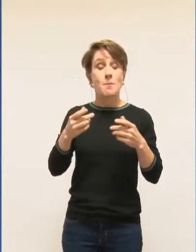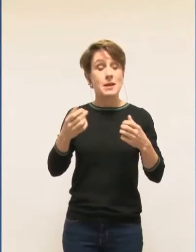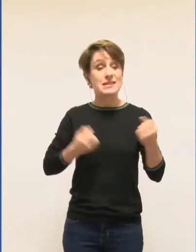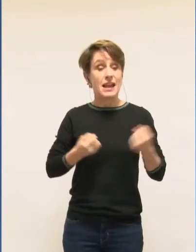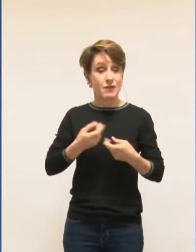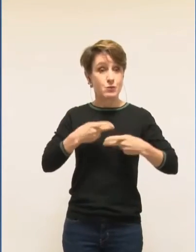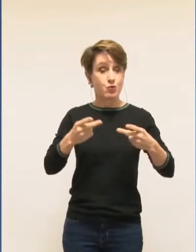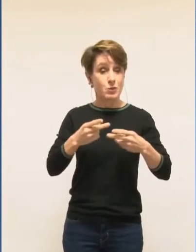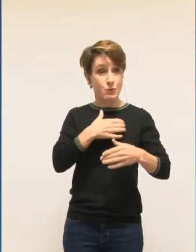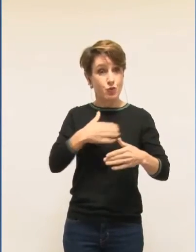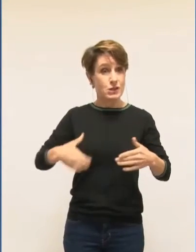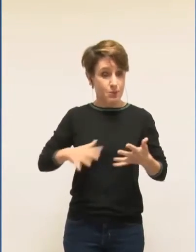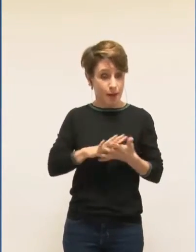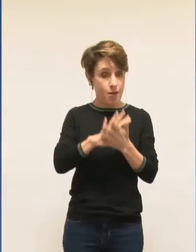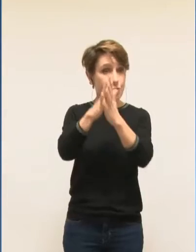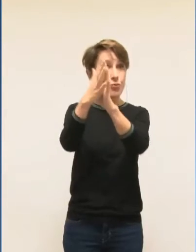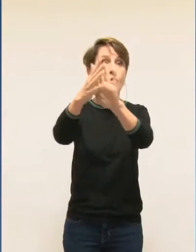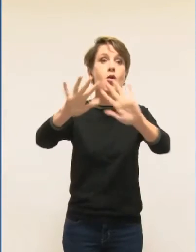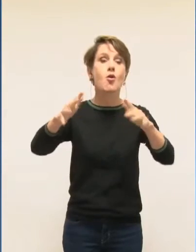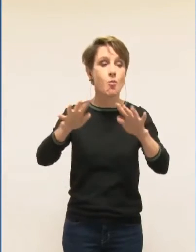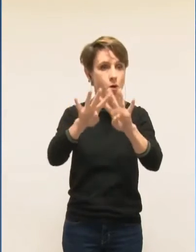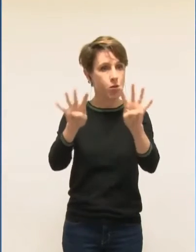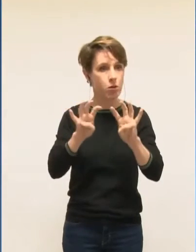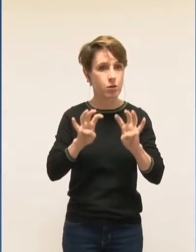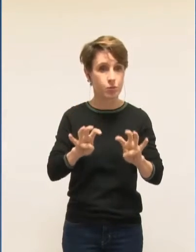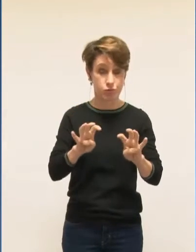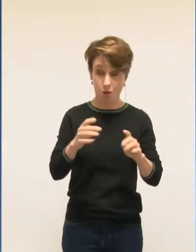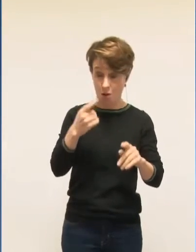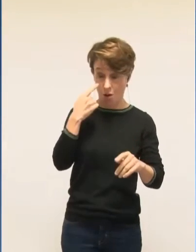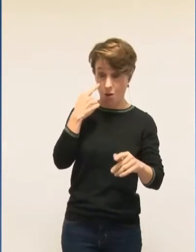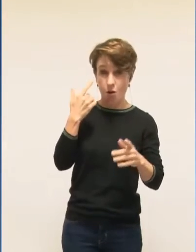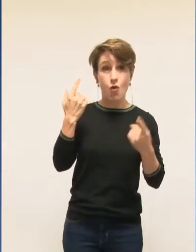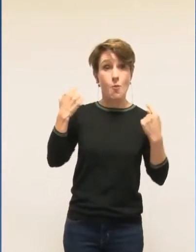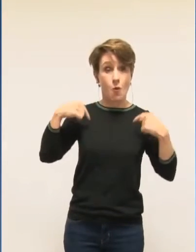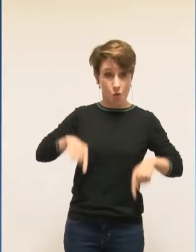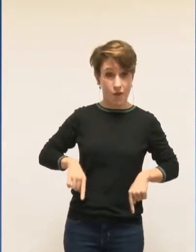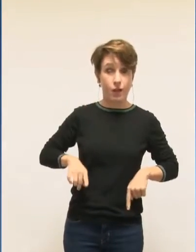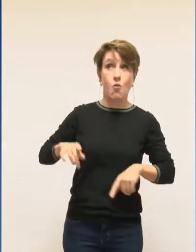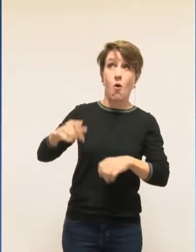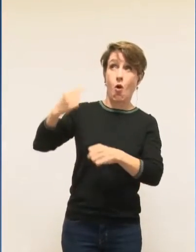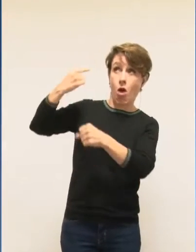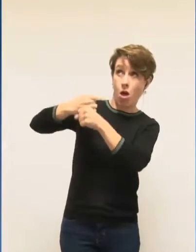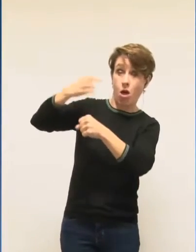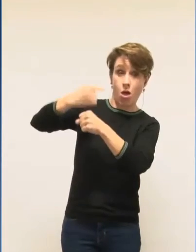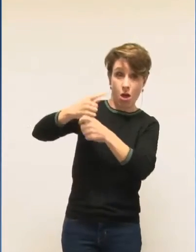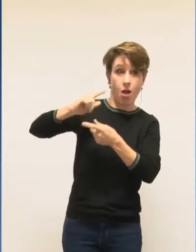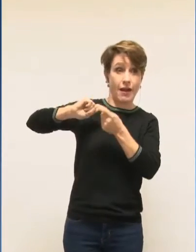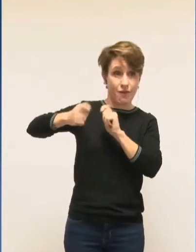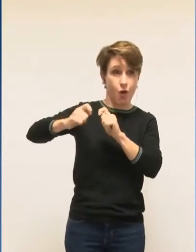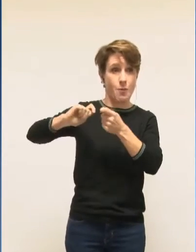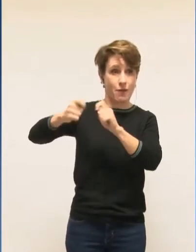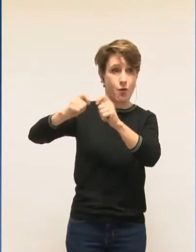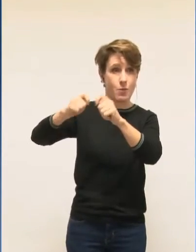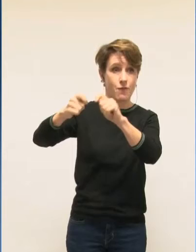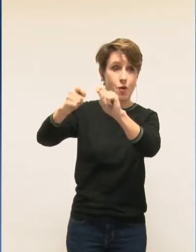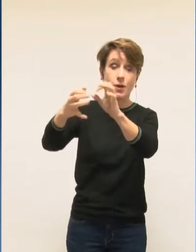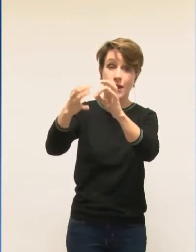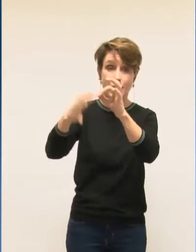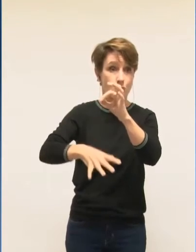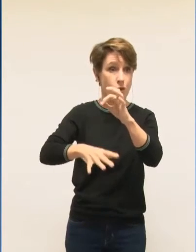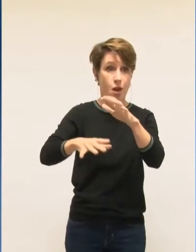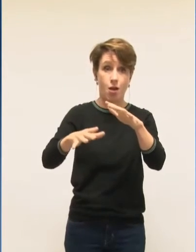l'heure où la convergence de plusieurs réformes gouvernementales produiront malheureusement plus d'exclusion et plus de